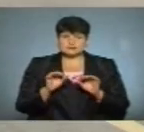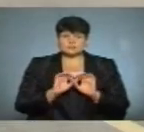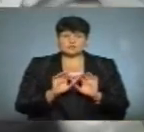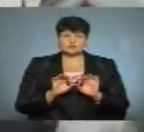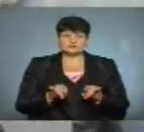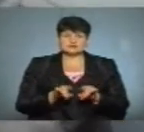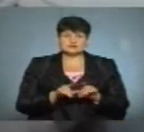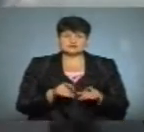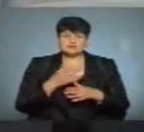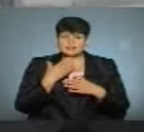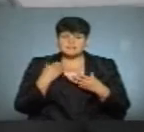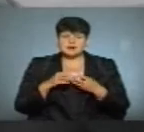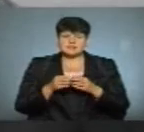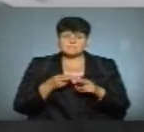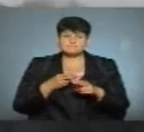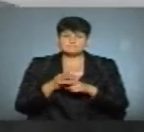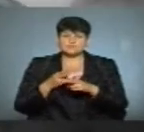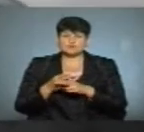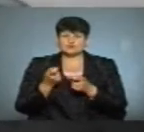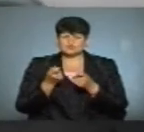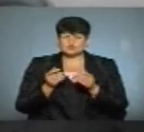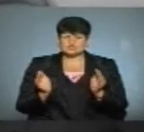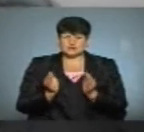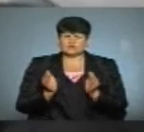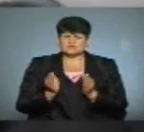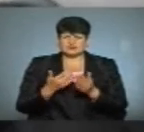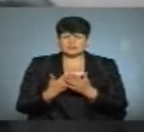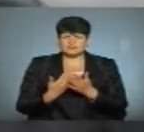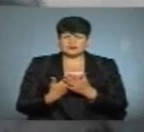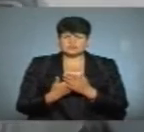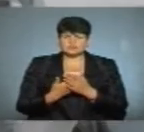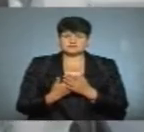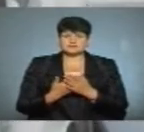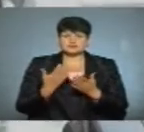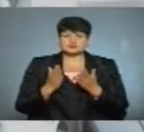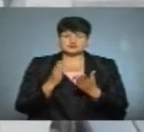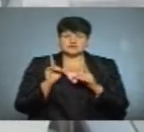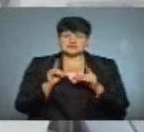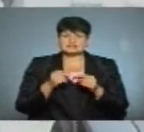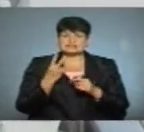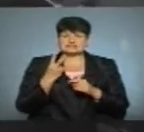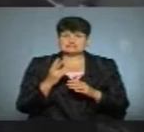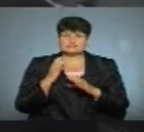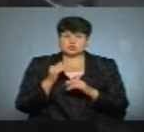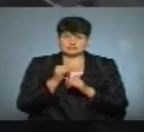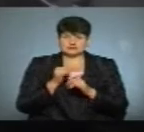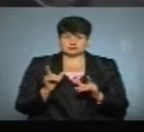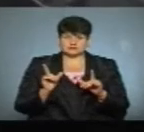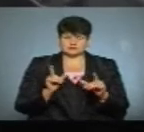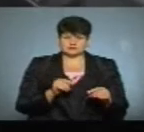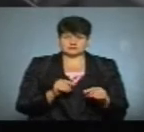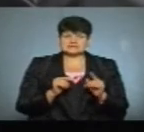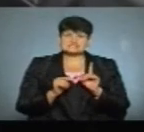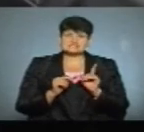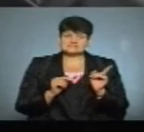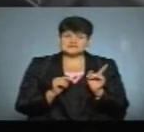прокоментували так. Немає пробок, так. Ну, трошки завузька, напевно, знаєте, не один, якщо йде 2 автобуси, неможливо їхати. Звітом